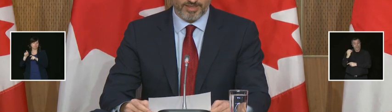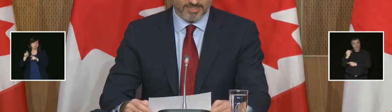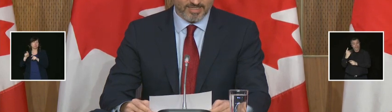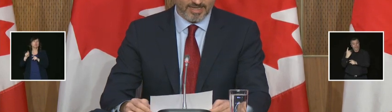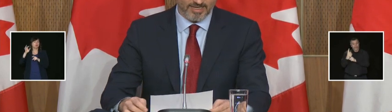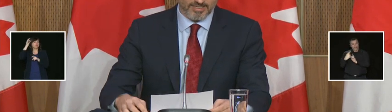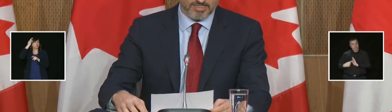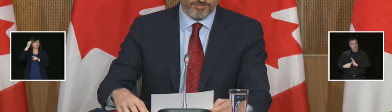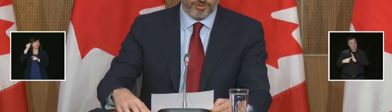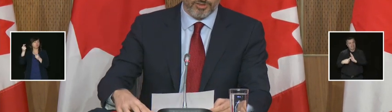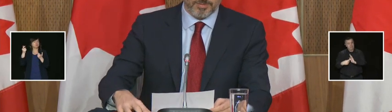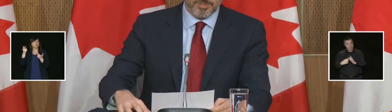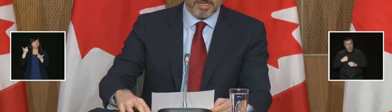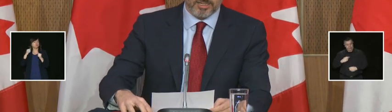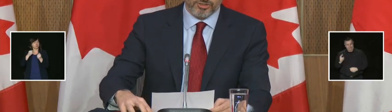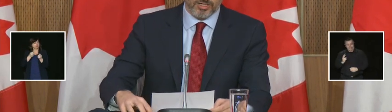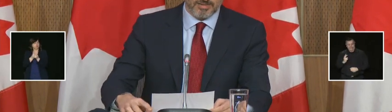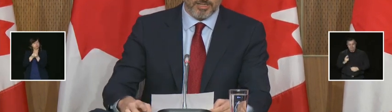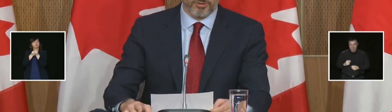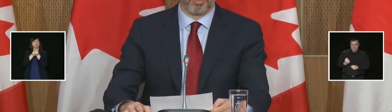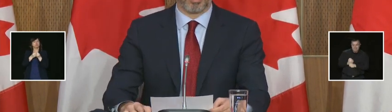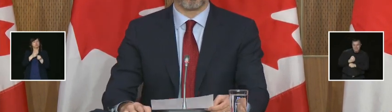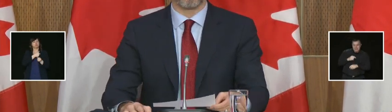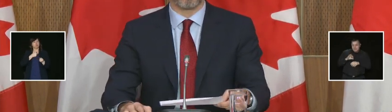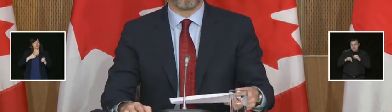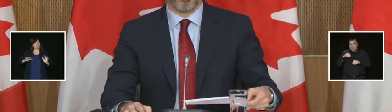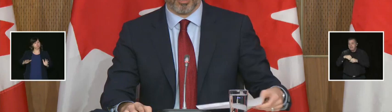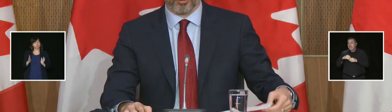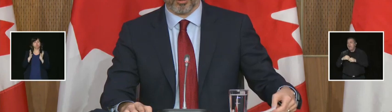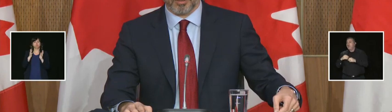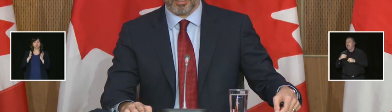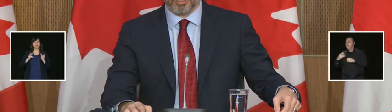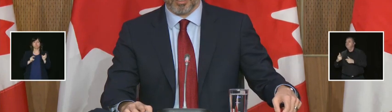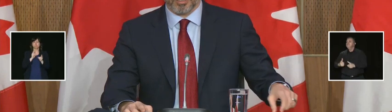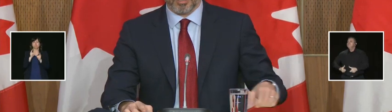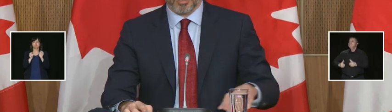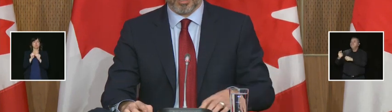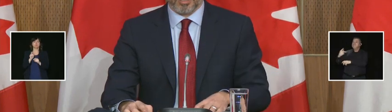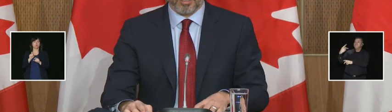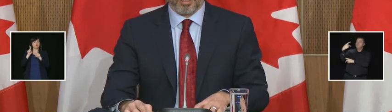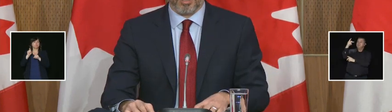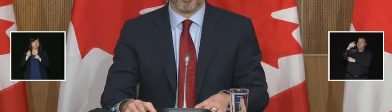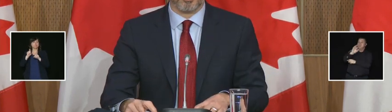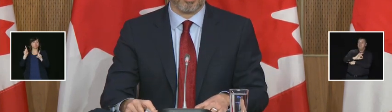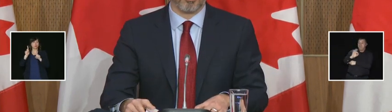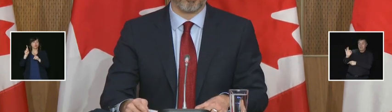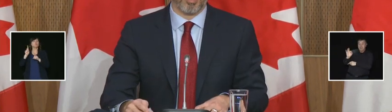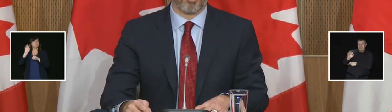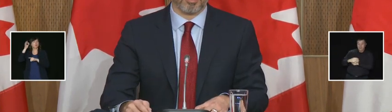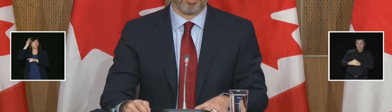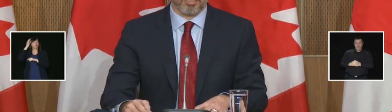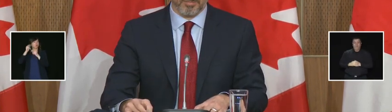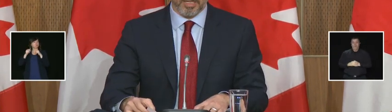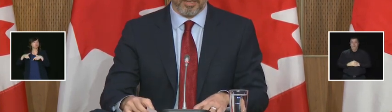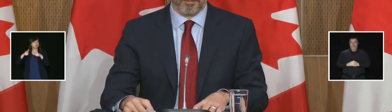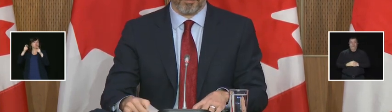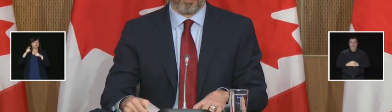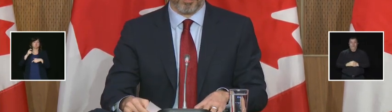on accélère les efforts de dépistage dans les milieux de travaux fédéraux à